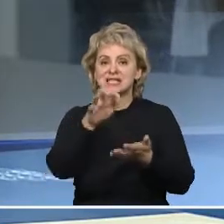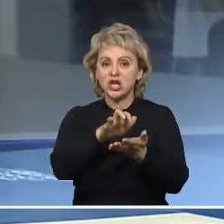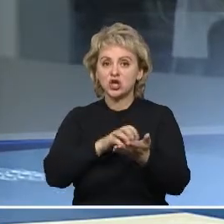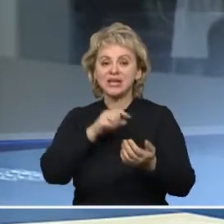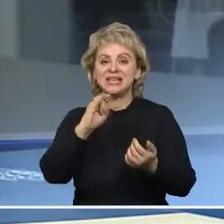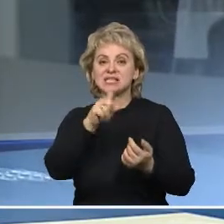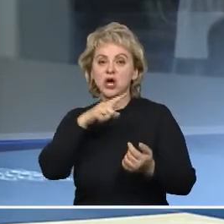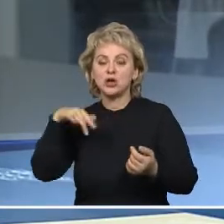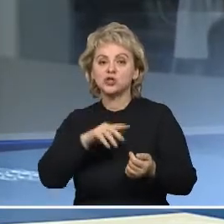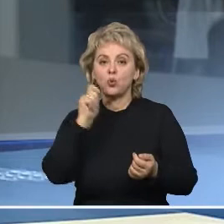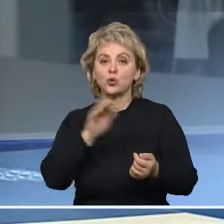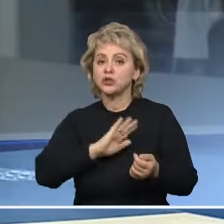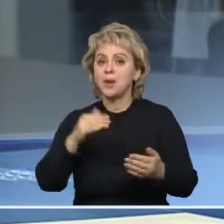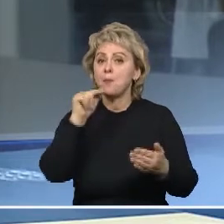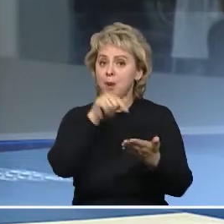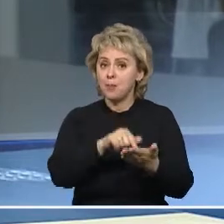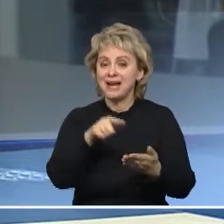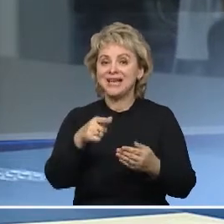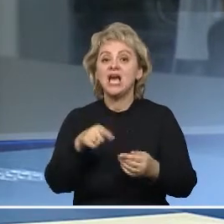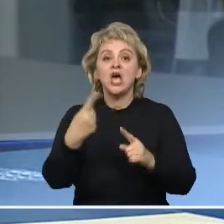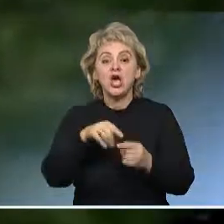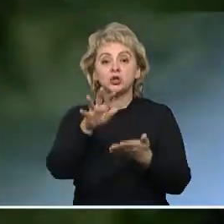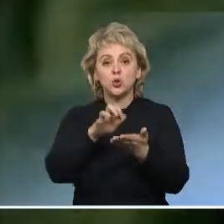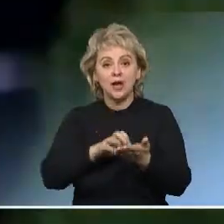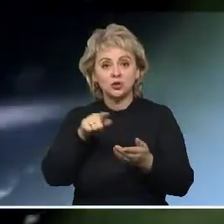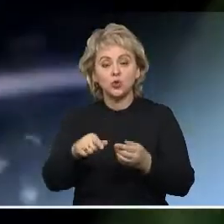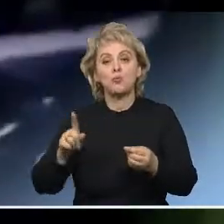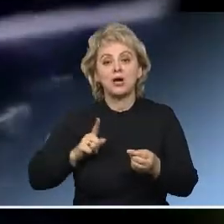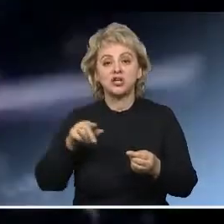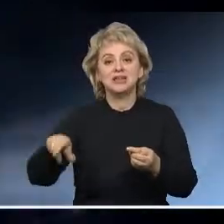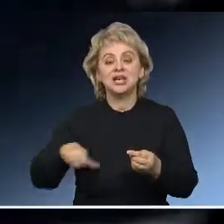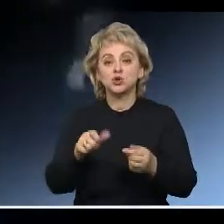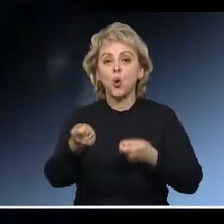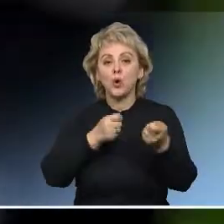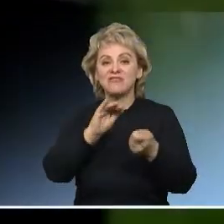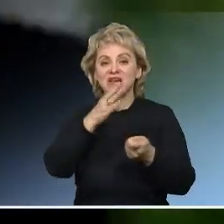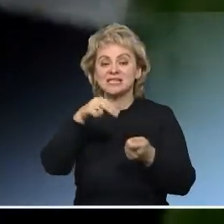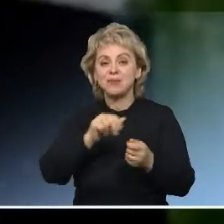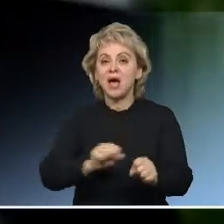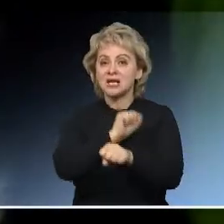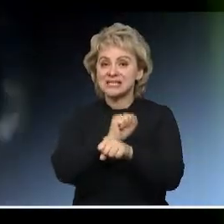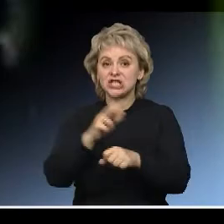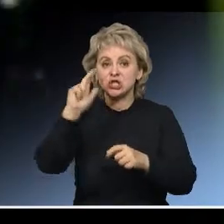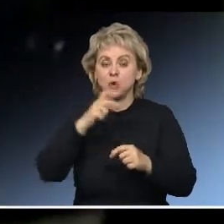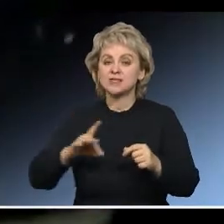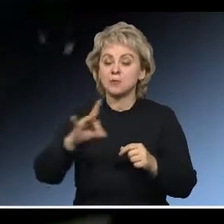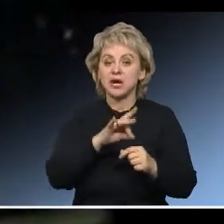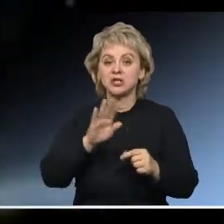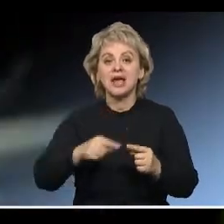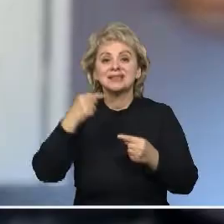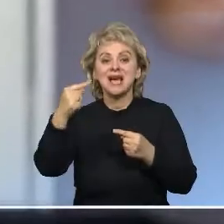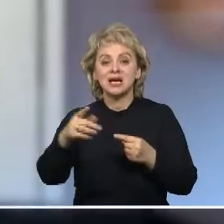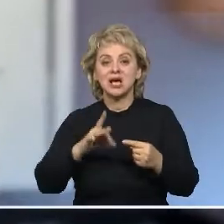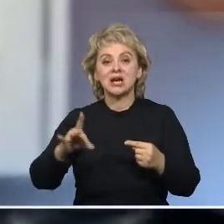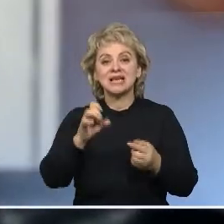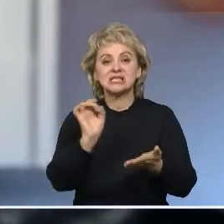икры из России в Украину не ушли. Деликатесную контрабанду пограничники Донского управления ФСБ пресекли в Чертковском районе. На